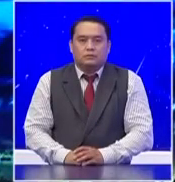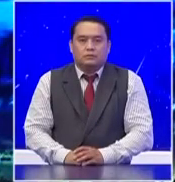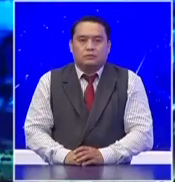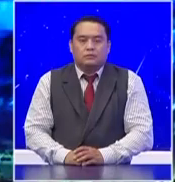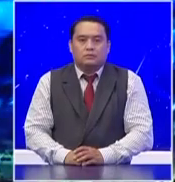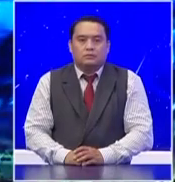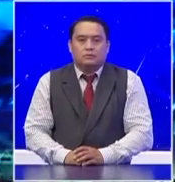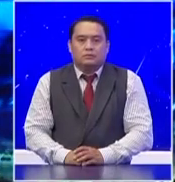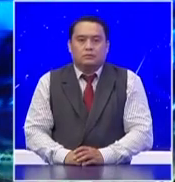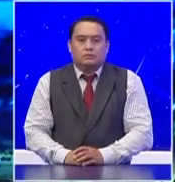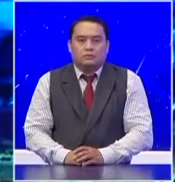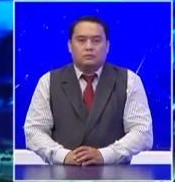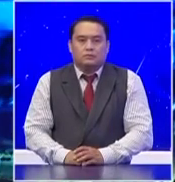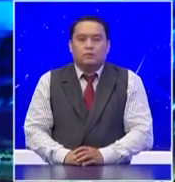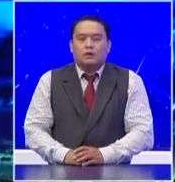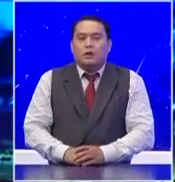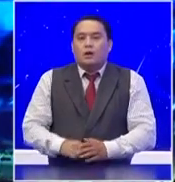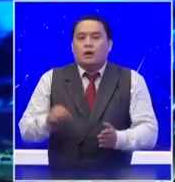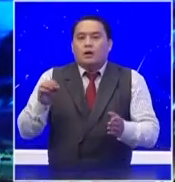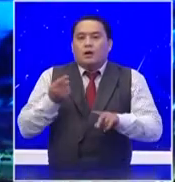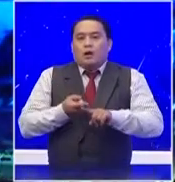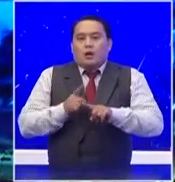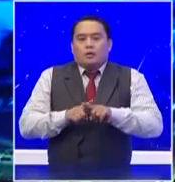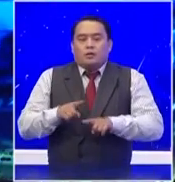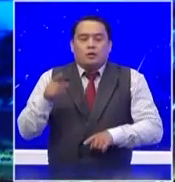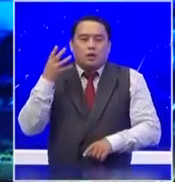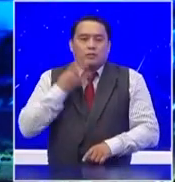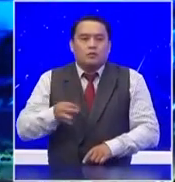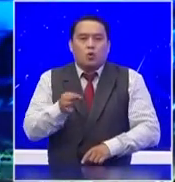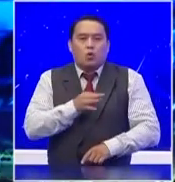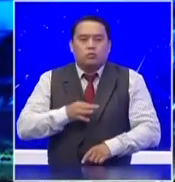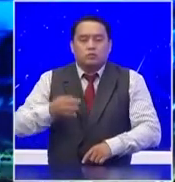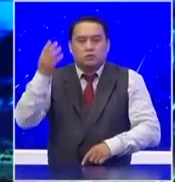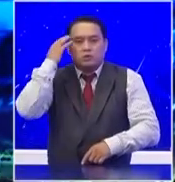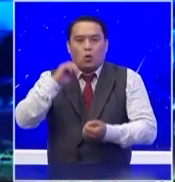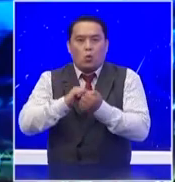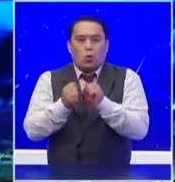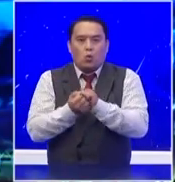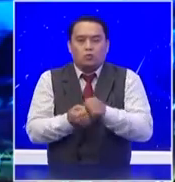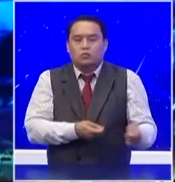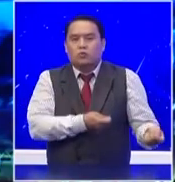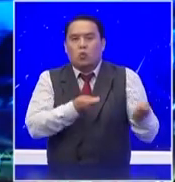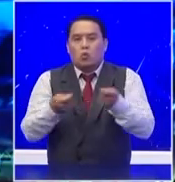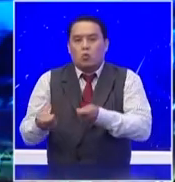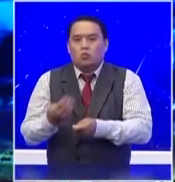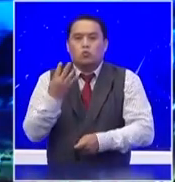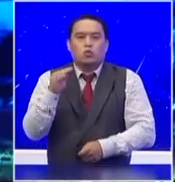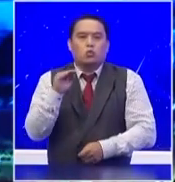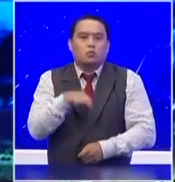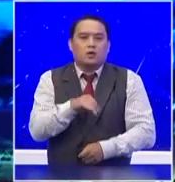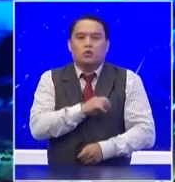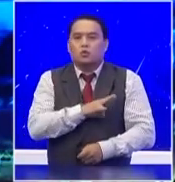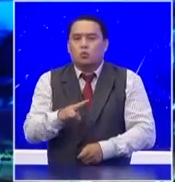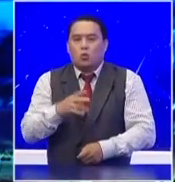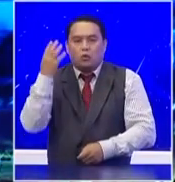Қыстың ғамын қазірден қамданған абзал. Осы мақсатта облыста көмір қоры толығып жатыр. Қоймаларға тәулігіне орташа есеппен 4,5 мың